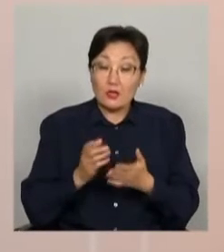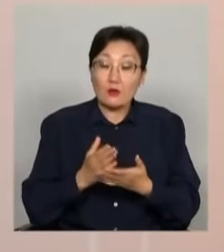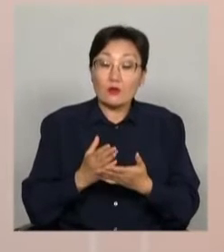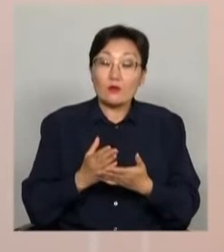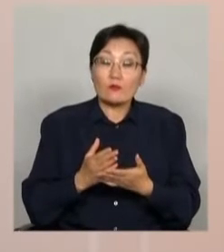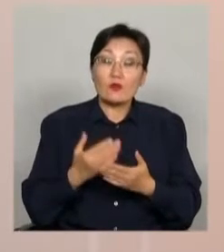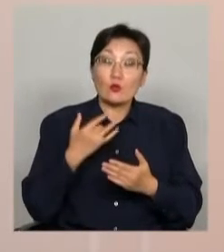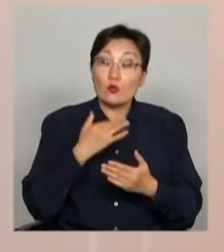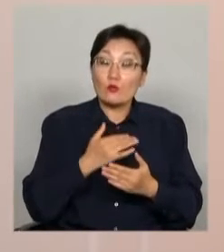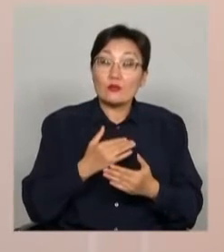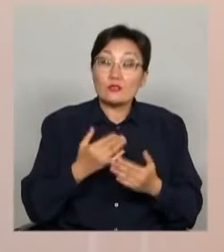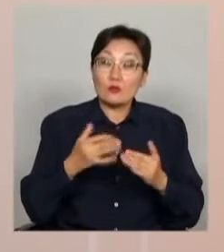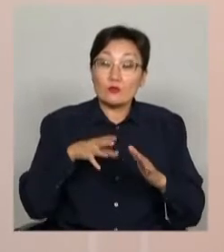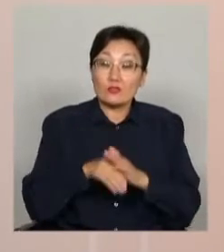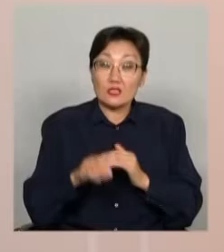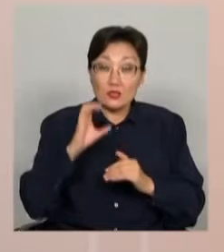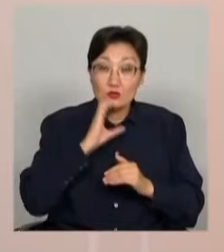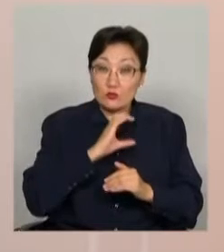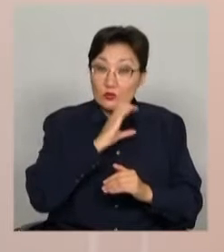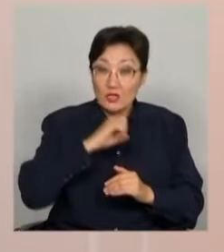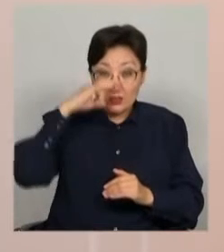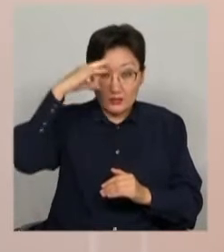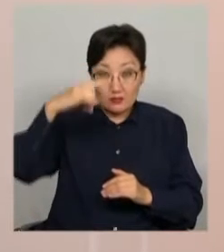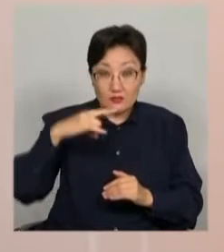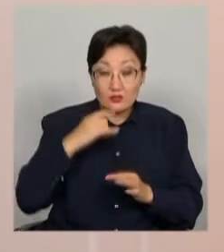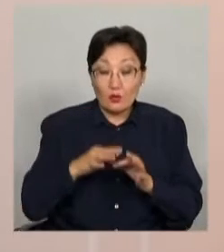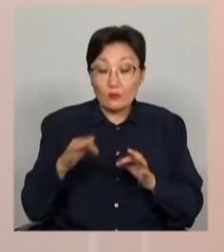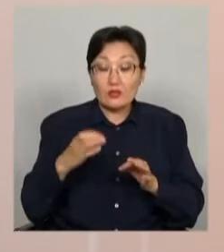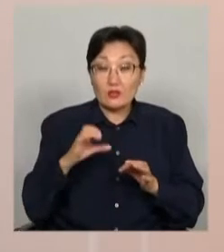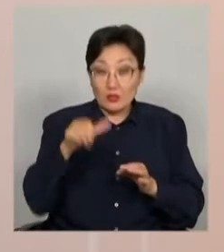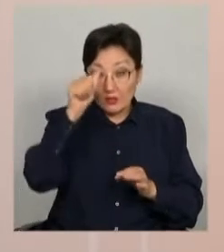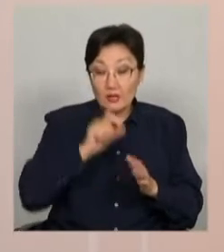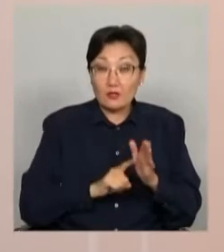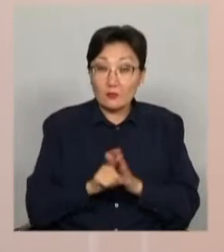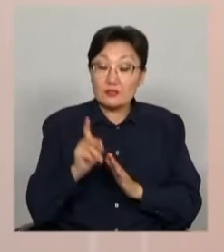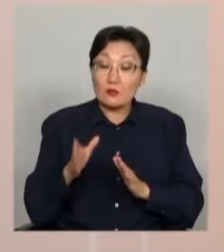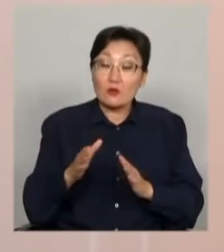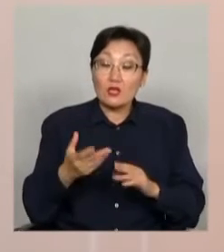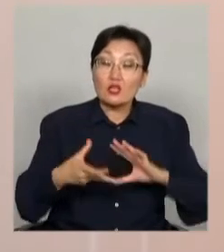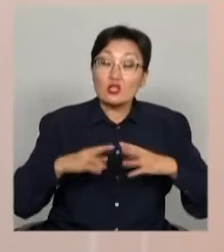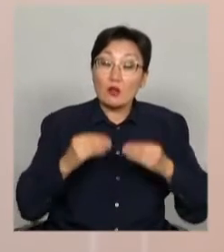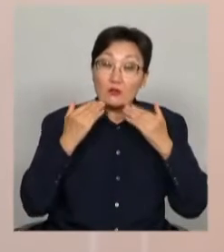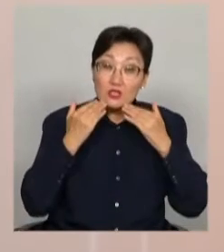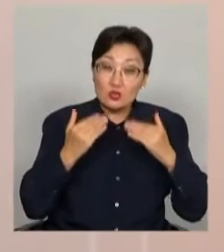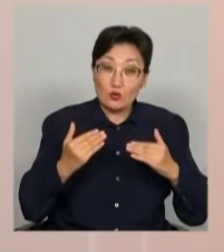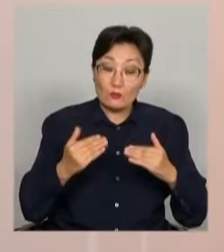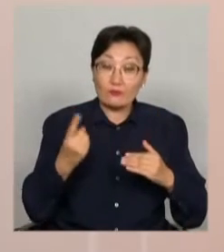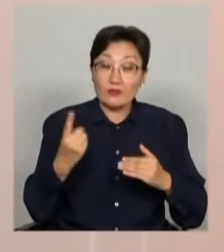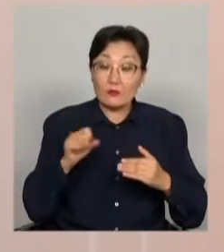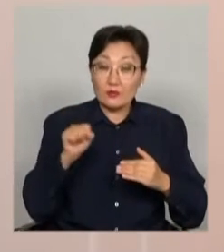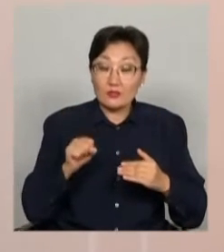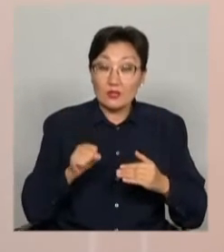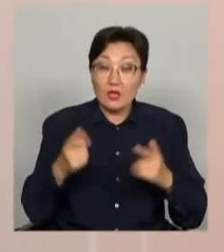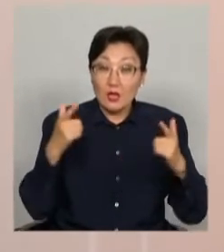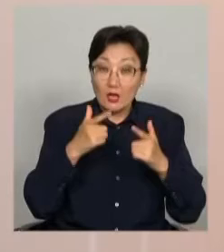массовы көбінесе енді әсіресе солтүстік өңірлерде, бұл енді қыркүйек айларында басталатын болады. Жалпы мына соңғы 1 тамызға келіп